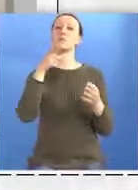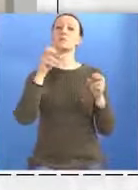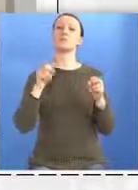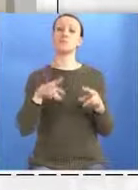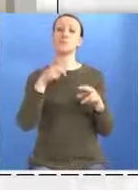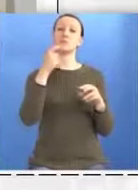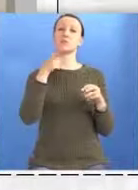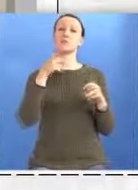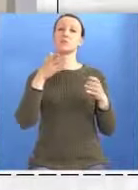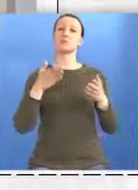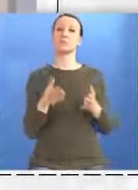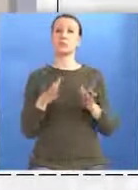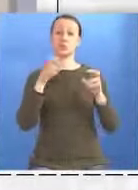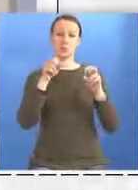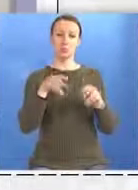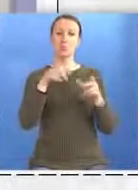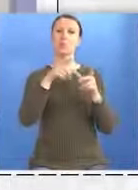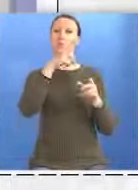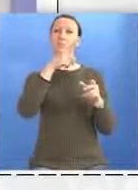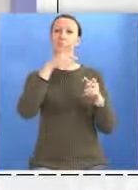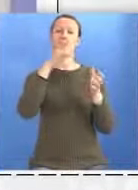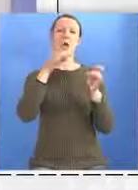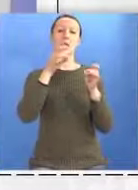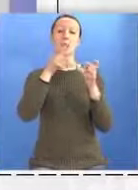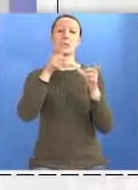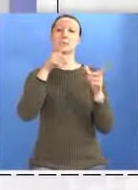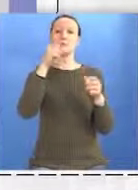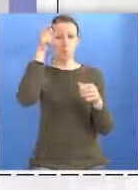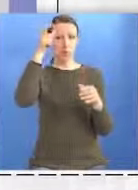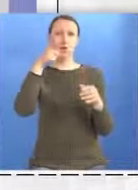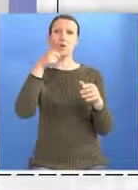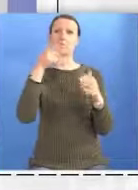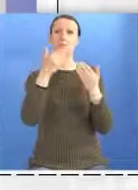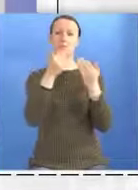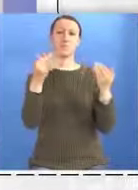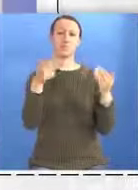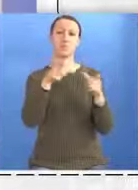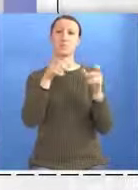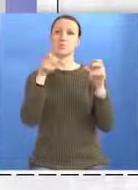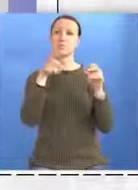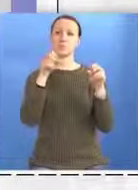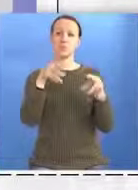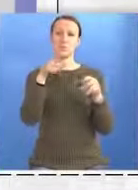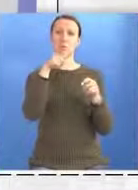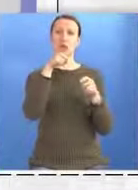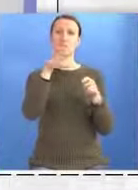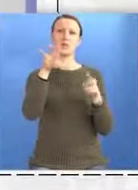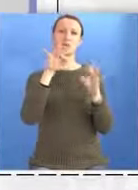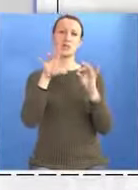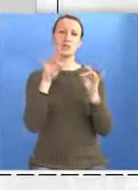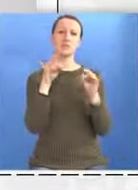Puljanka s prebivalištem u Beogradu predstavlja u novoj izložbi u Puli. Pa ovo je